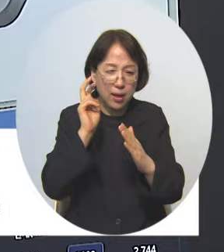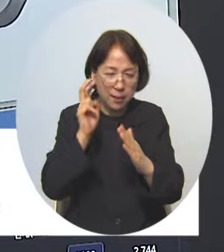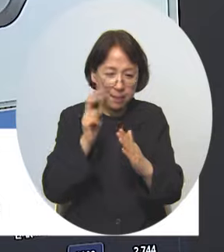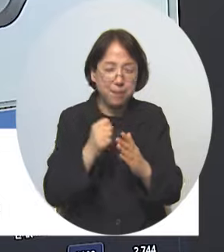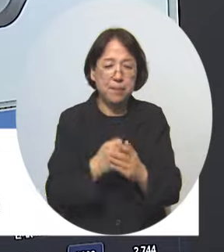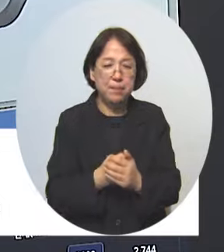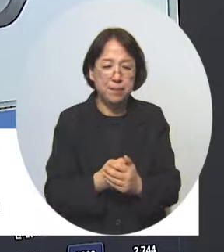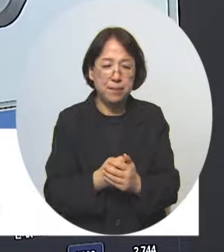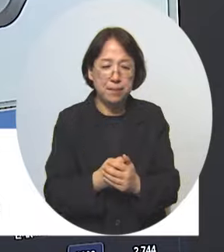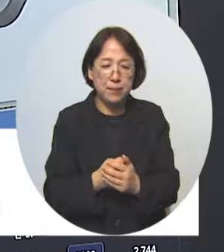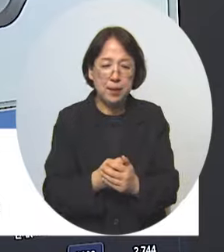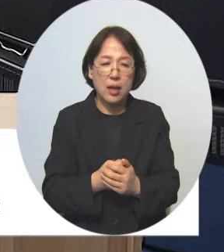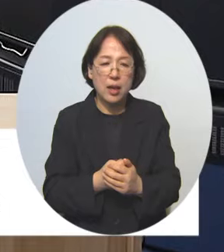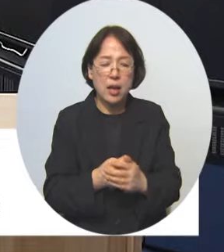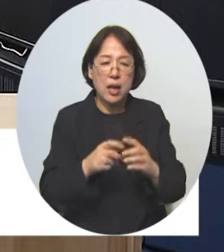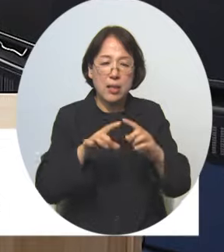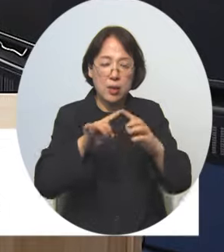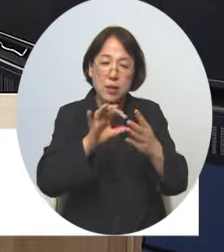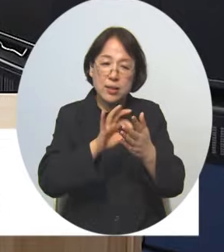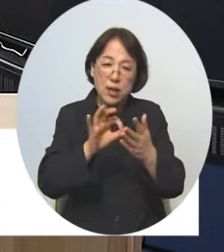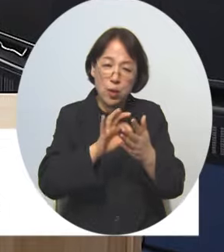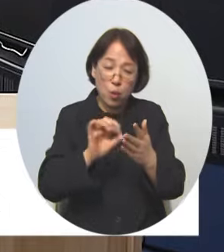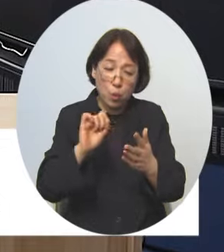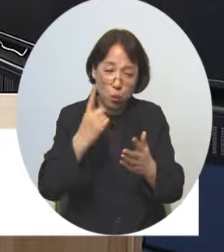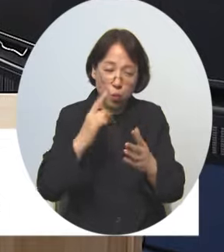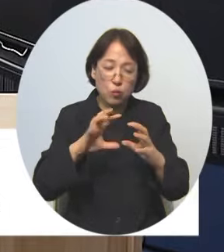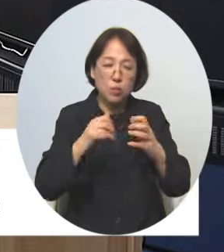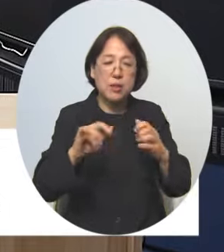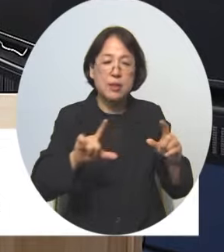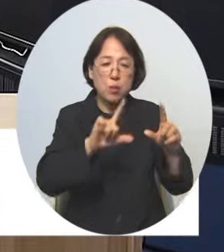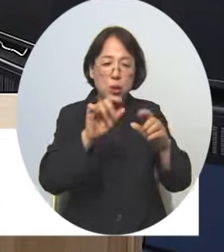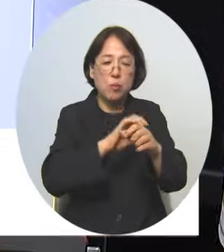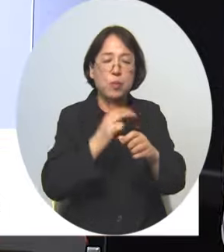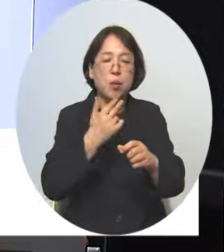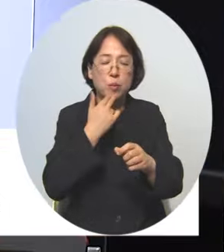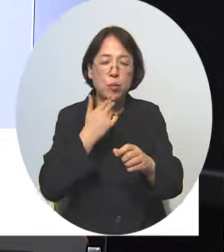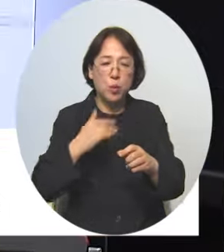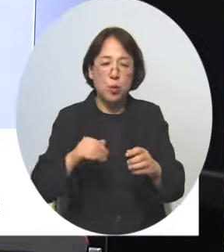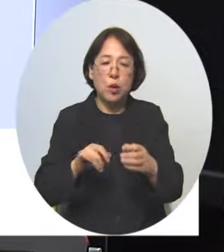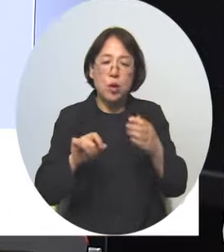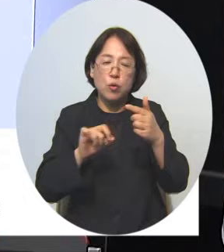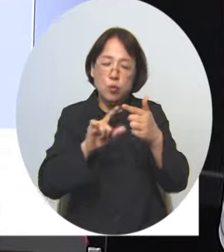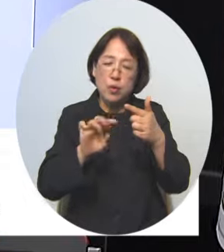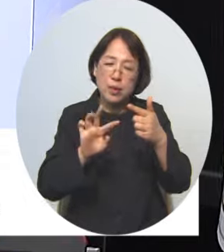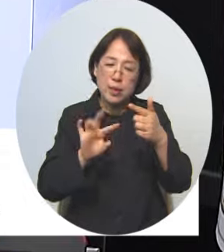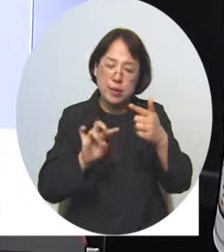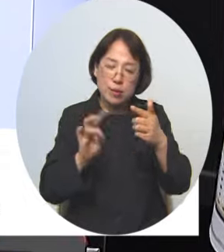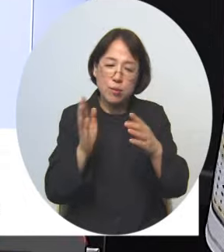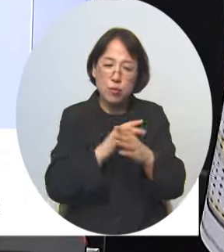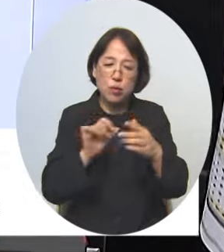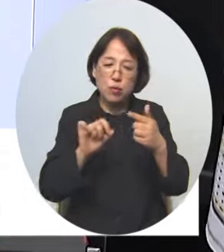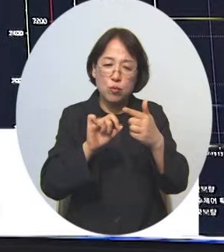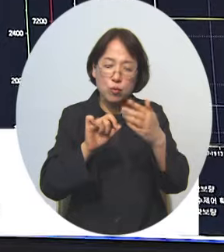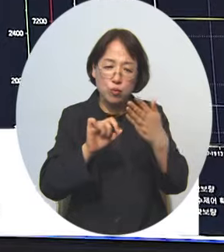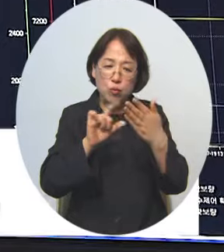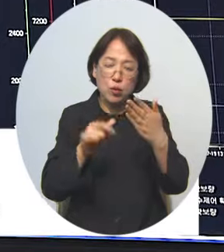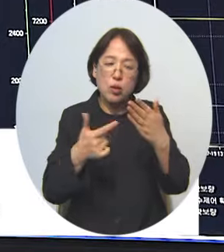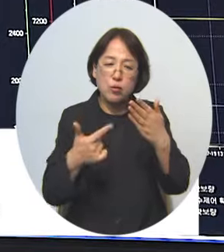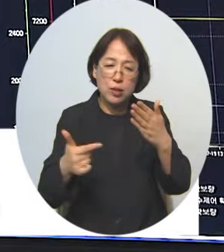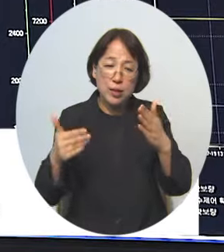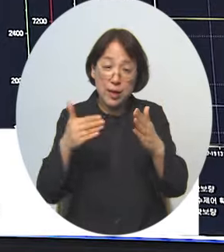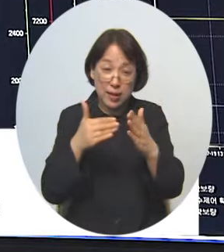상태입니다. 정부는 전력 수급으로 인한 국민 생활에 불편이 없도록 오는 24일부터 9월 6일까지 한전,